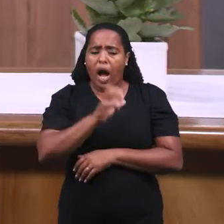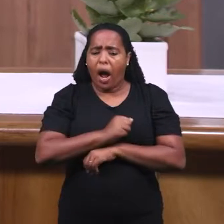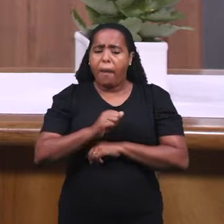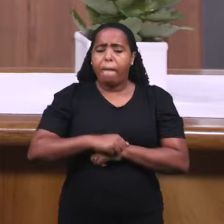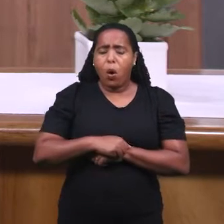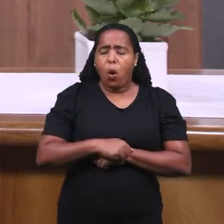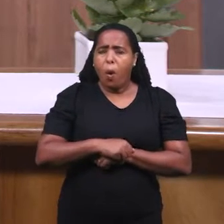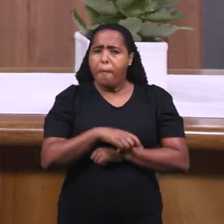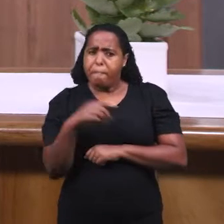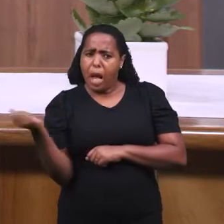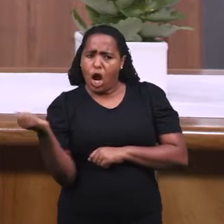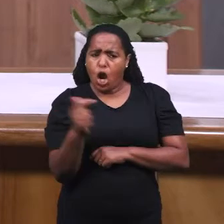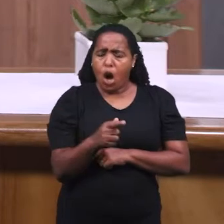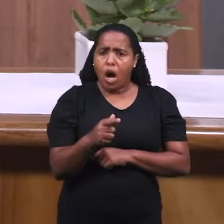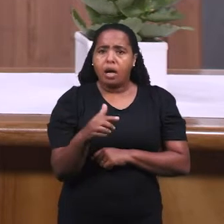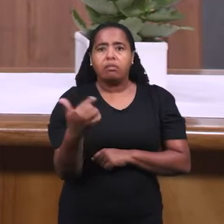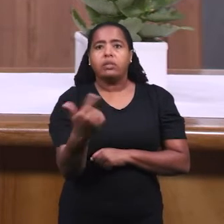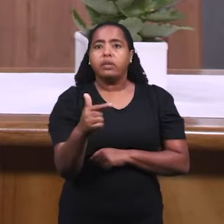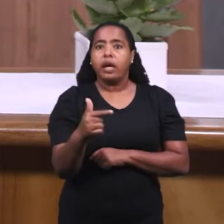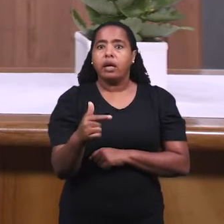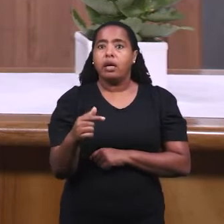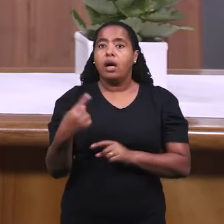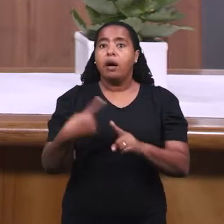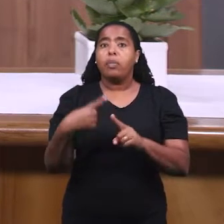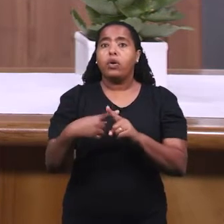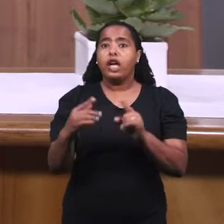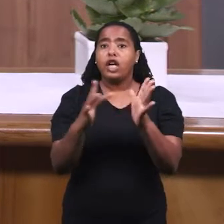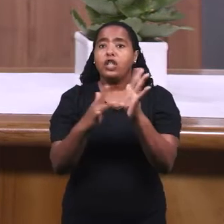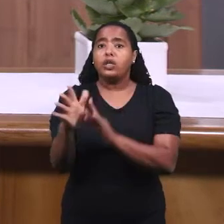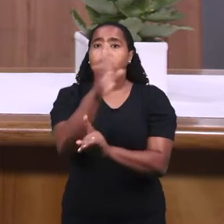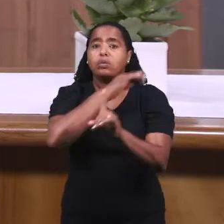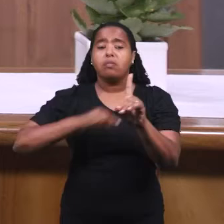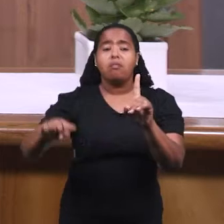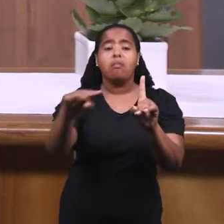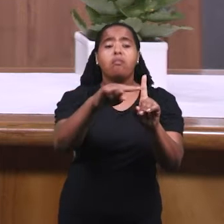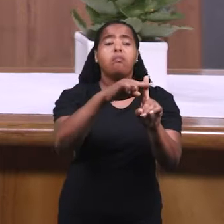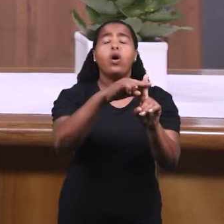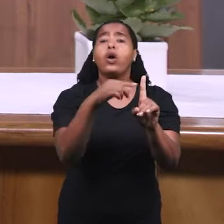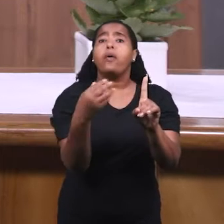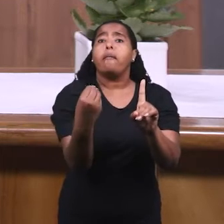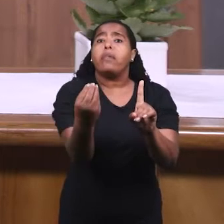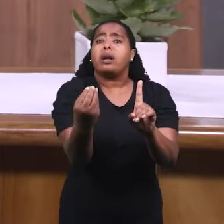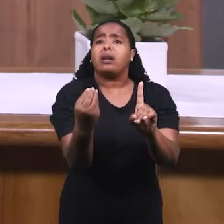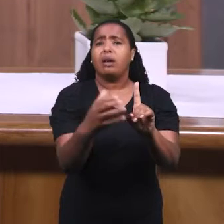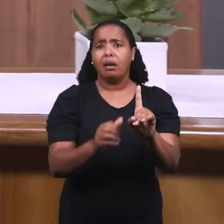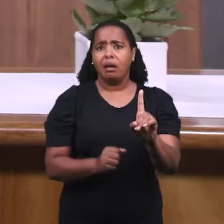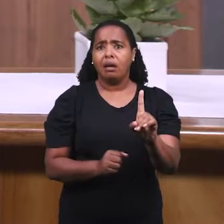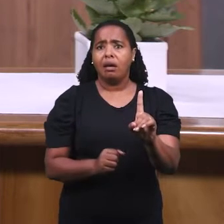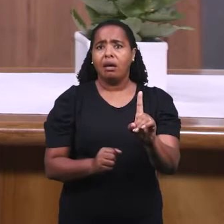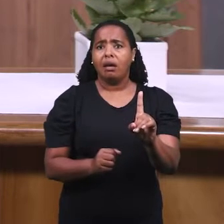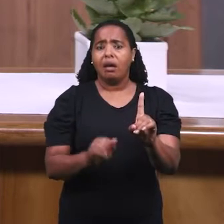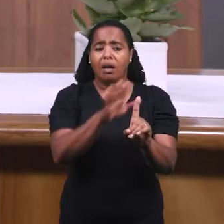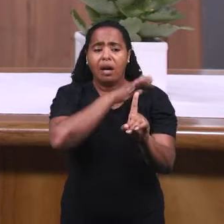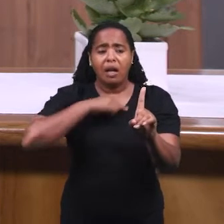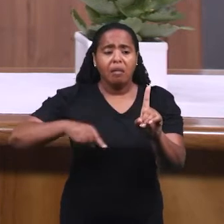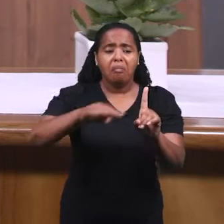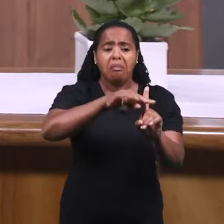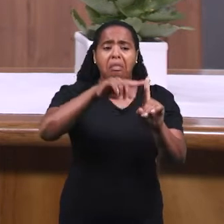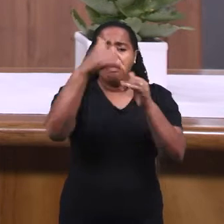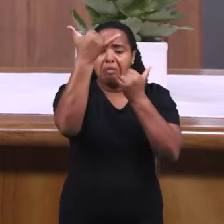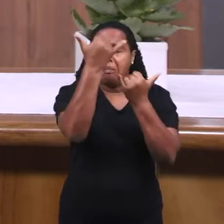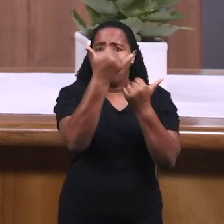Нет ни у кого большей любви, когда кто-то отдает жизнь свою за друзей своих. Иисус отдал жизнь за кого?